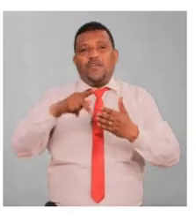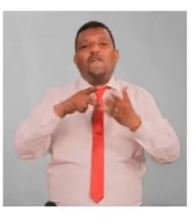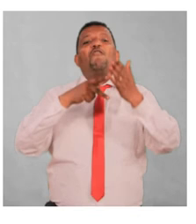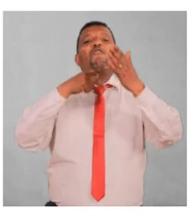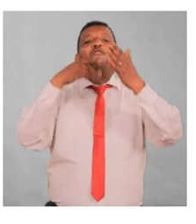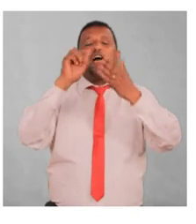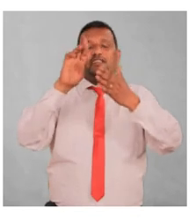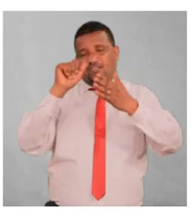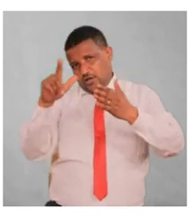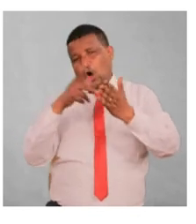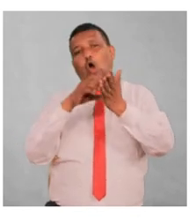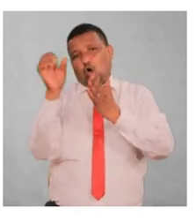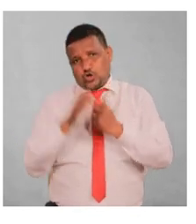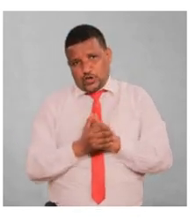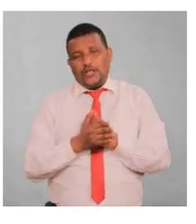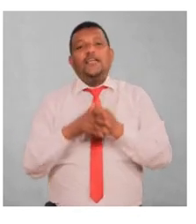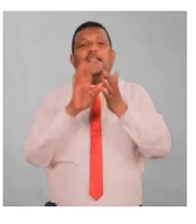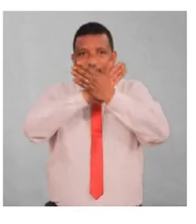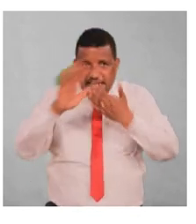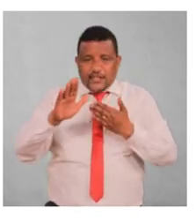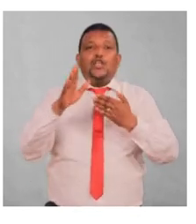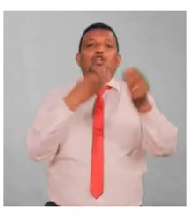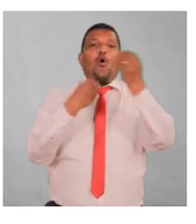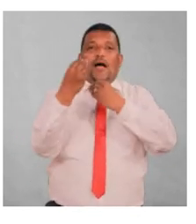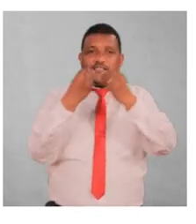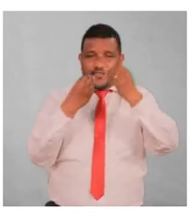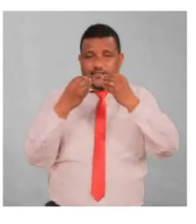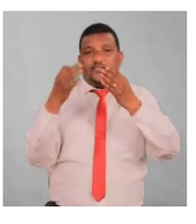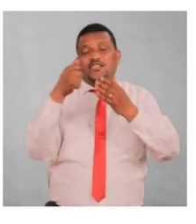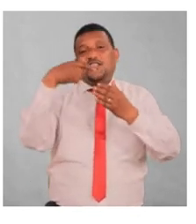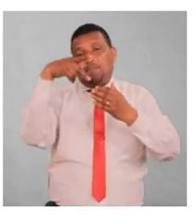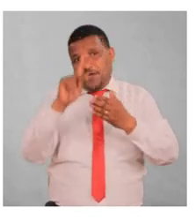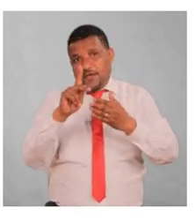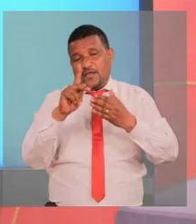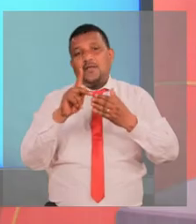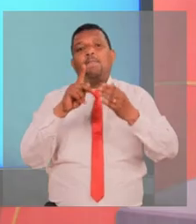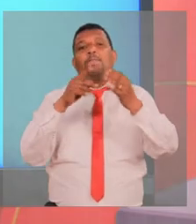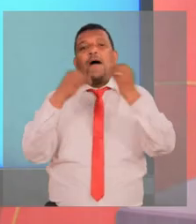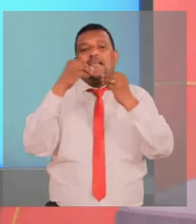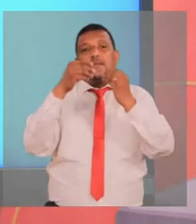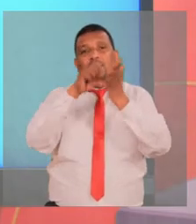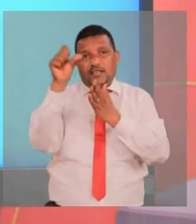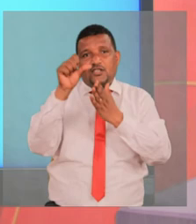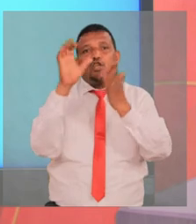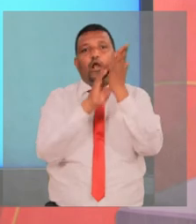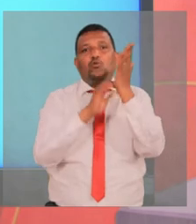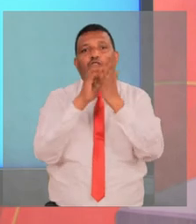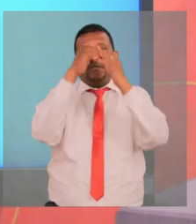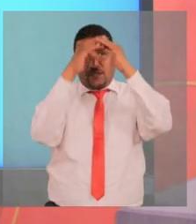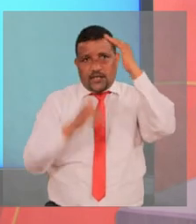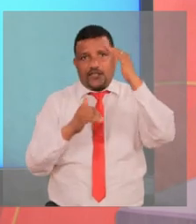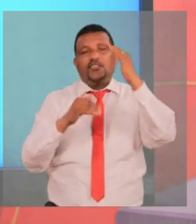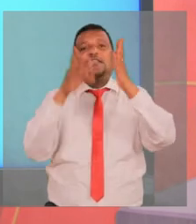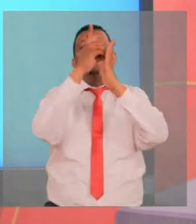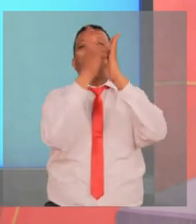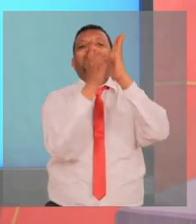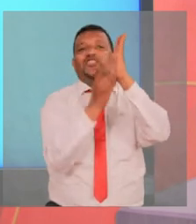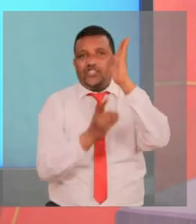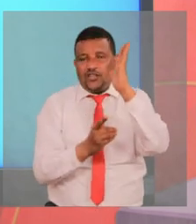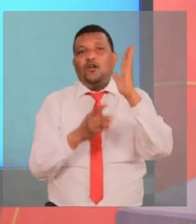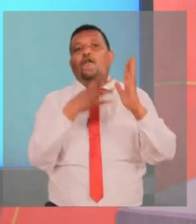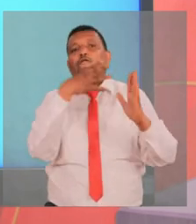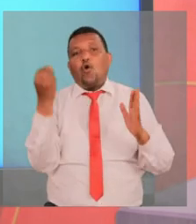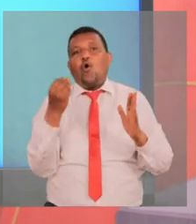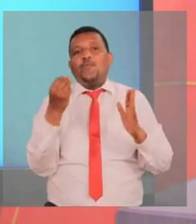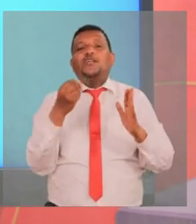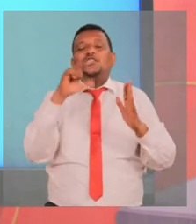सहित डॉमेस्टिक प्रोडक्ट आत्मार्पित प्राइस इडुंसिंग डिप्रेशन फ्रॉम द सीरीज